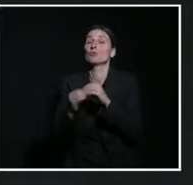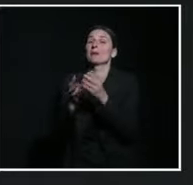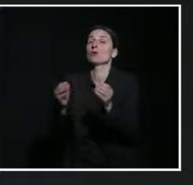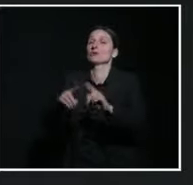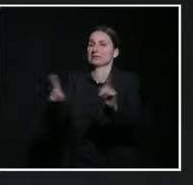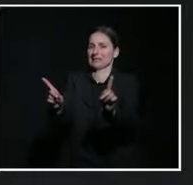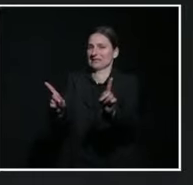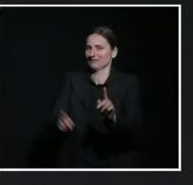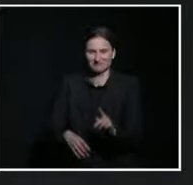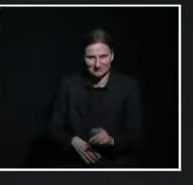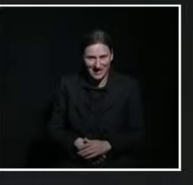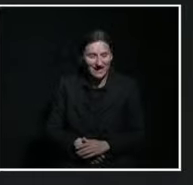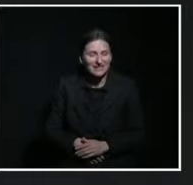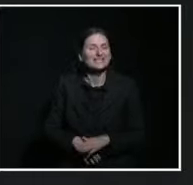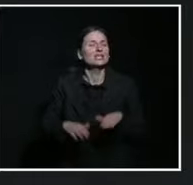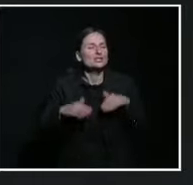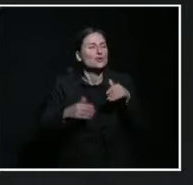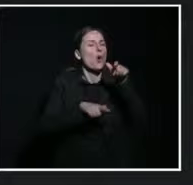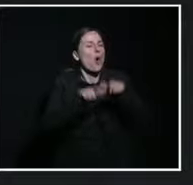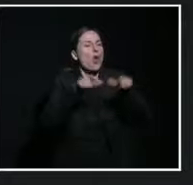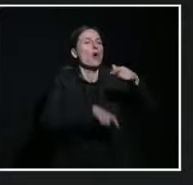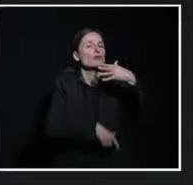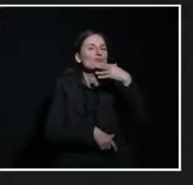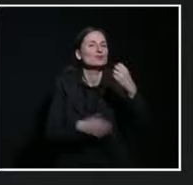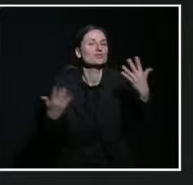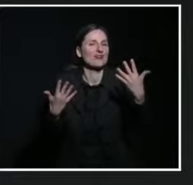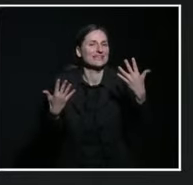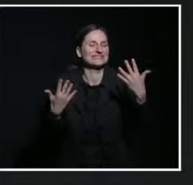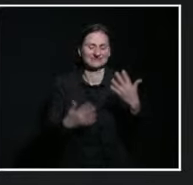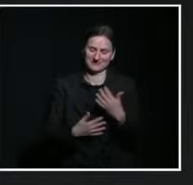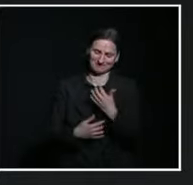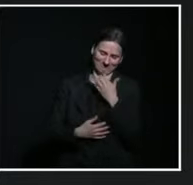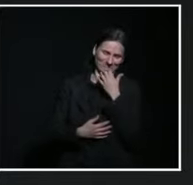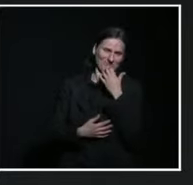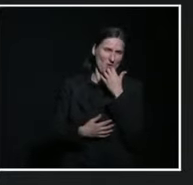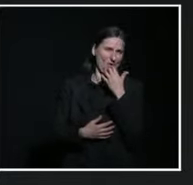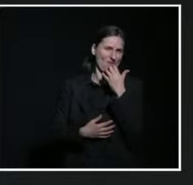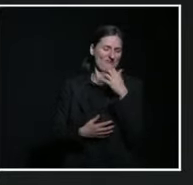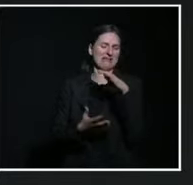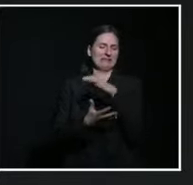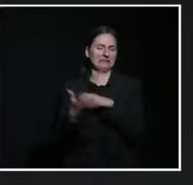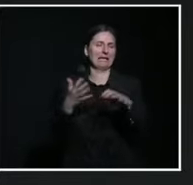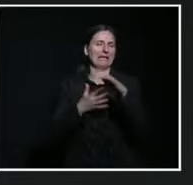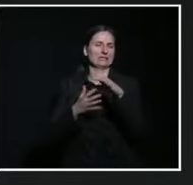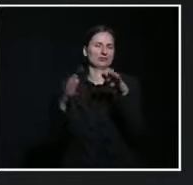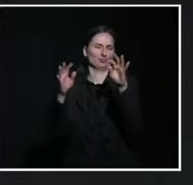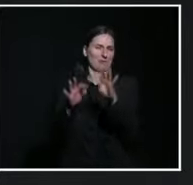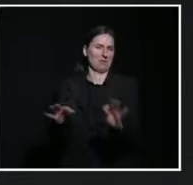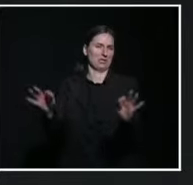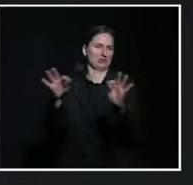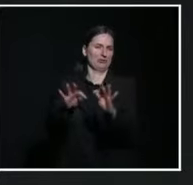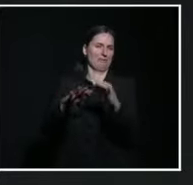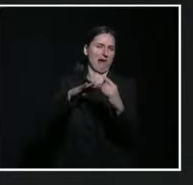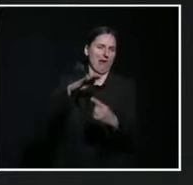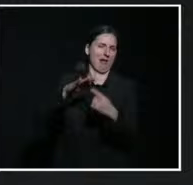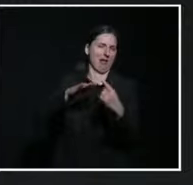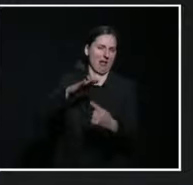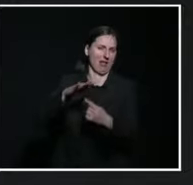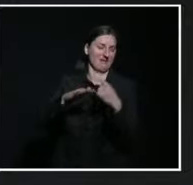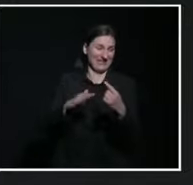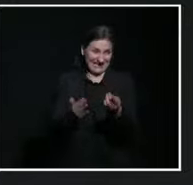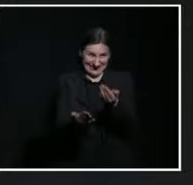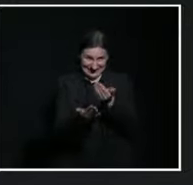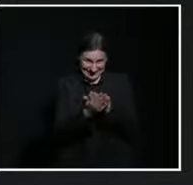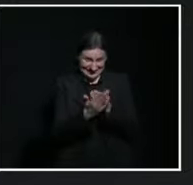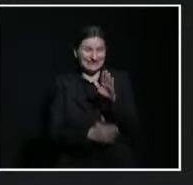Im Gegenteil, sie hoffen darauf, dass die Auswirkungen der Krisen immer stärker werden, weil das